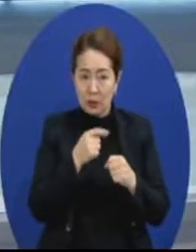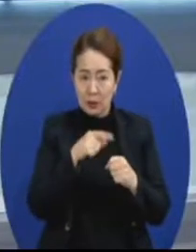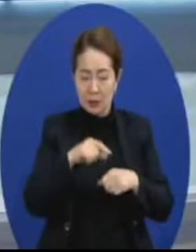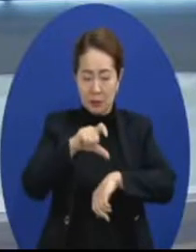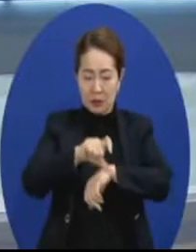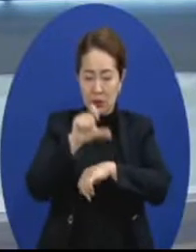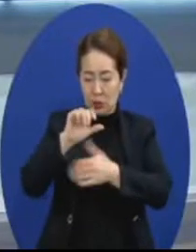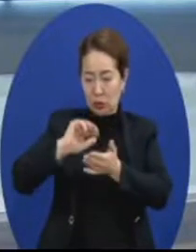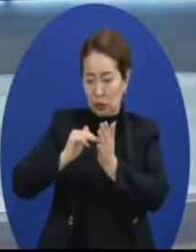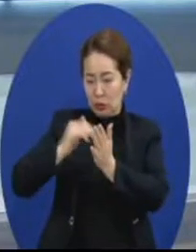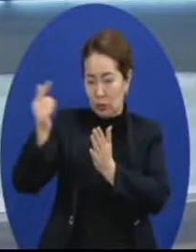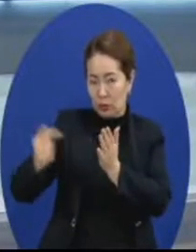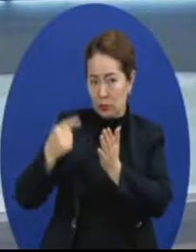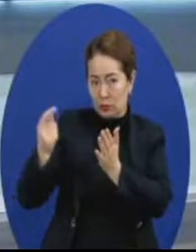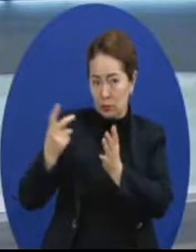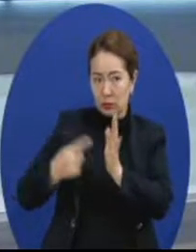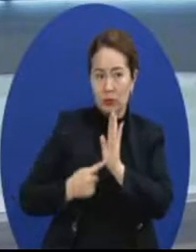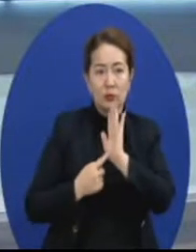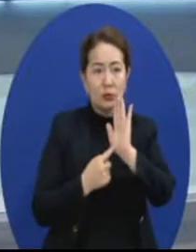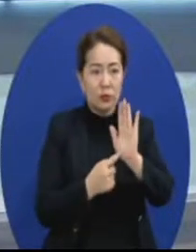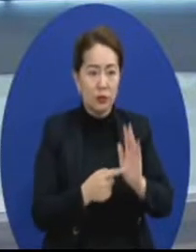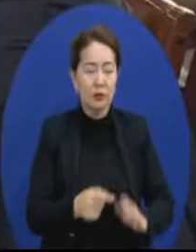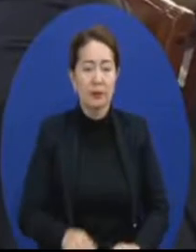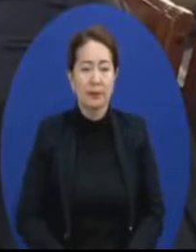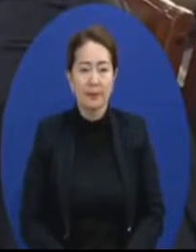гаргасан хэд хэдэн төлөвлөгөөг одоо үзүүлье.